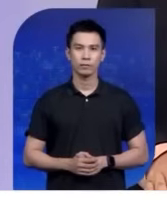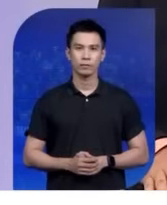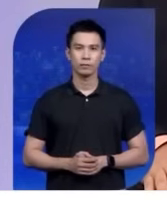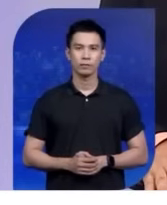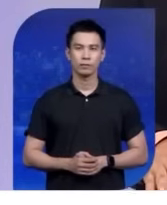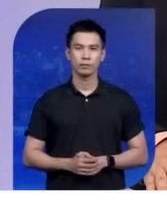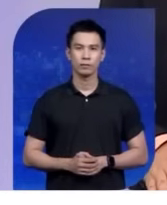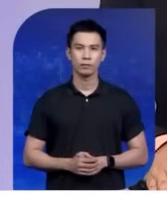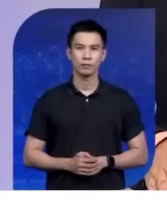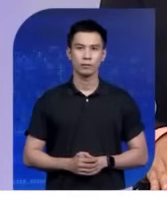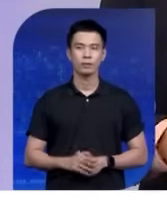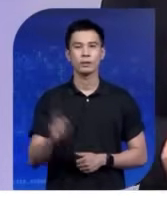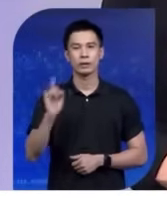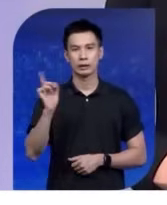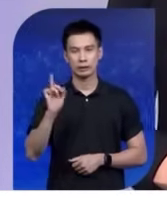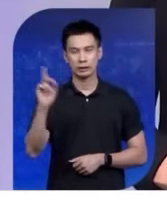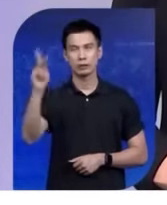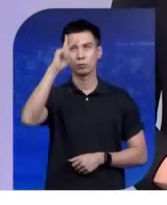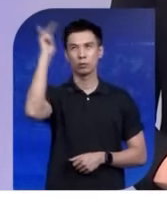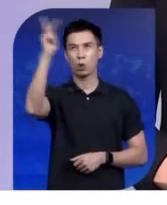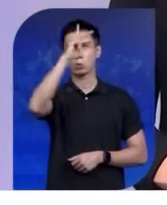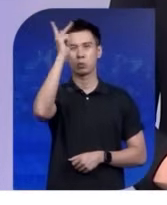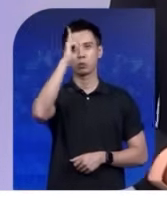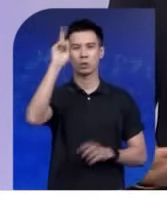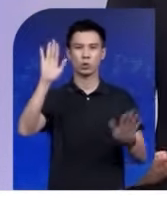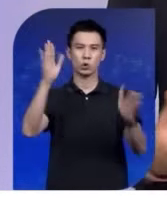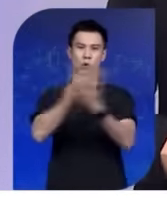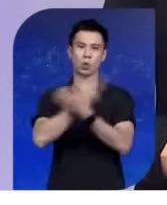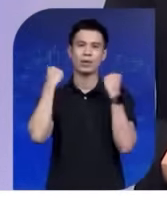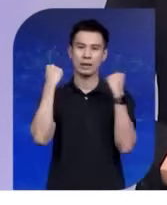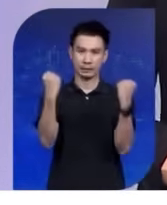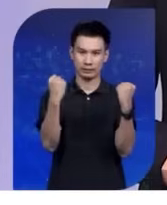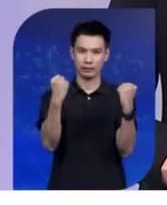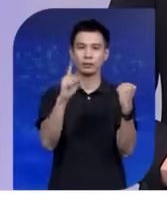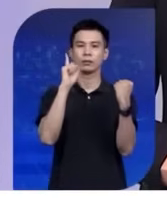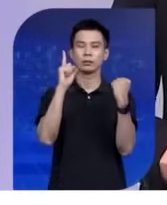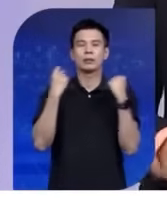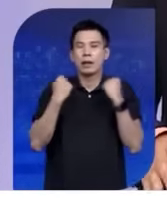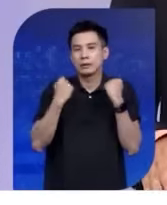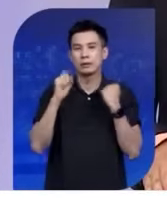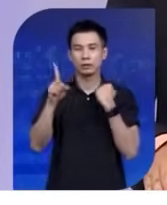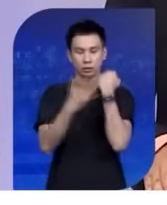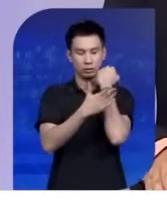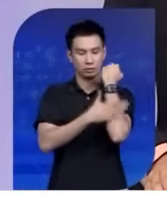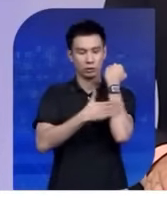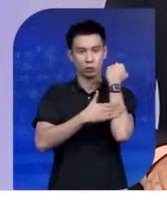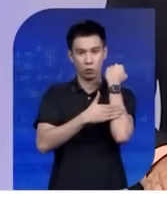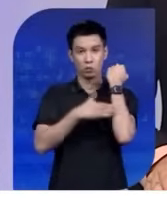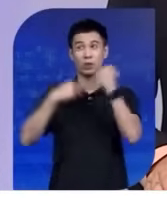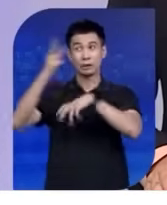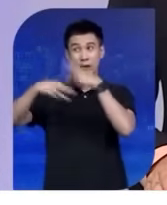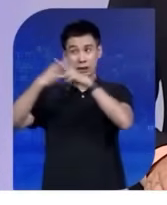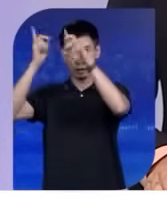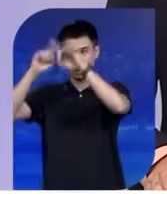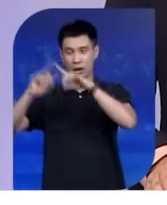thưa quý vị khán giả mặc dù trạng thái khí quyển đang chuyển dần sang pha lạnh nanina nhưng ở Miền Trung của Việt Nam và nhiều quốc gia trên thế giới lại đang phải đối